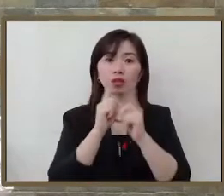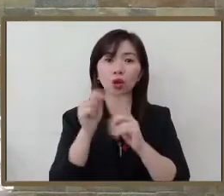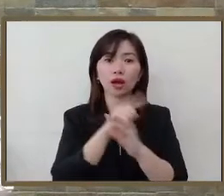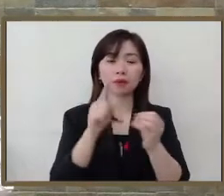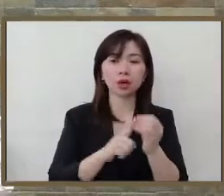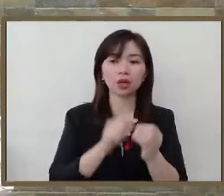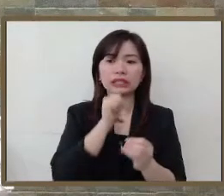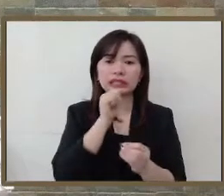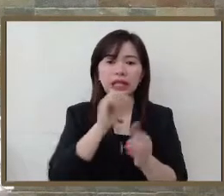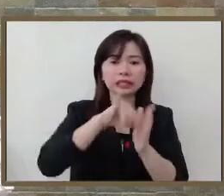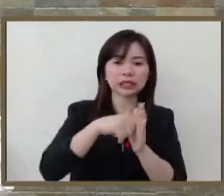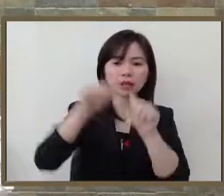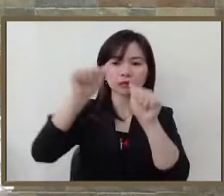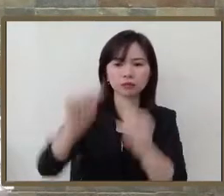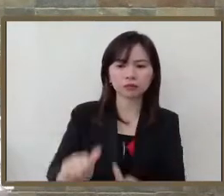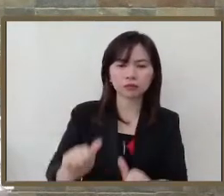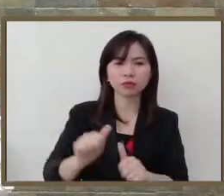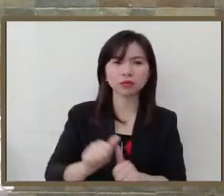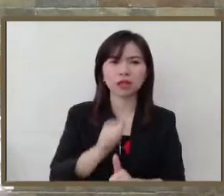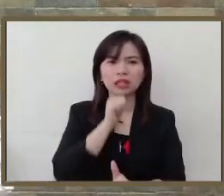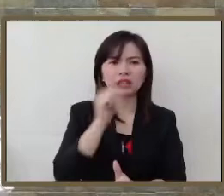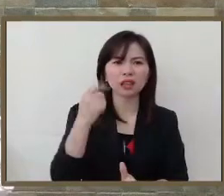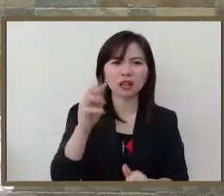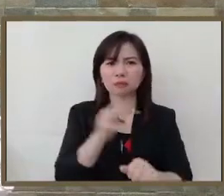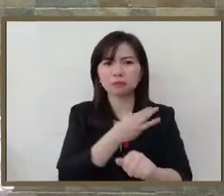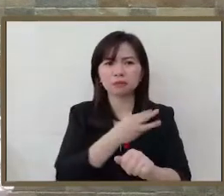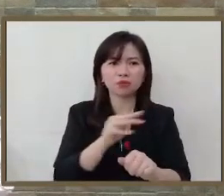posting, hindi yung background music.